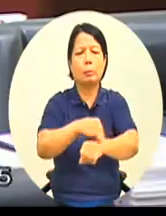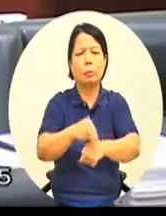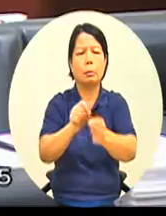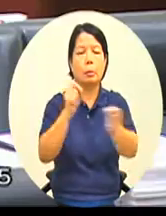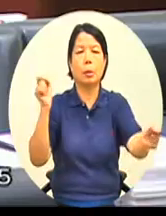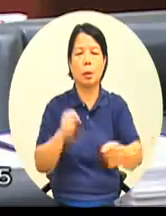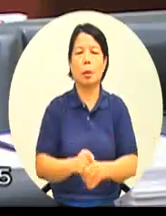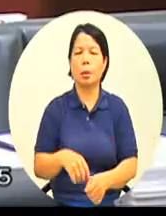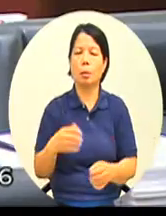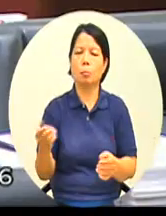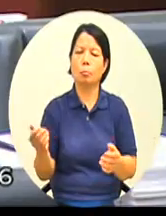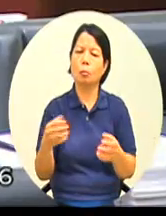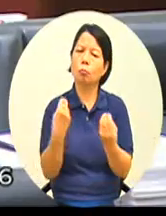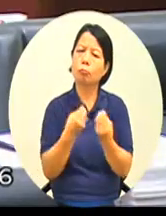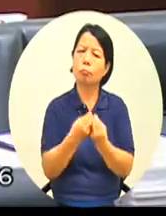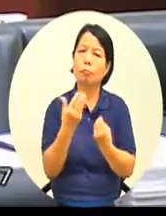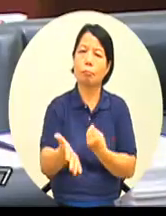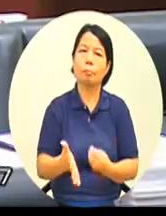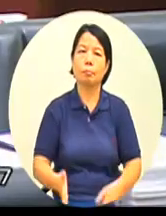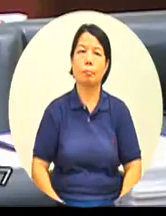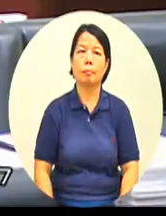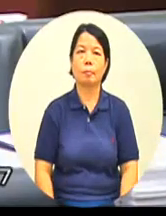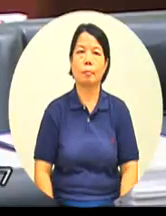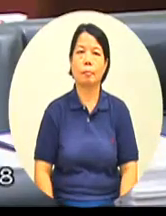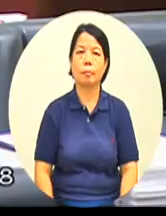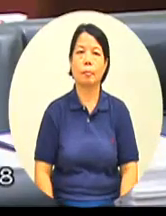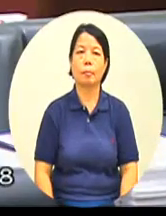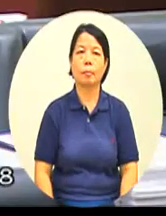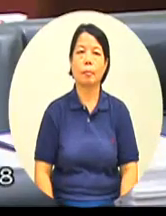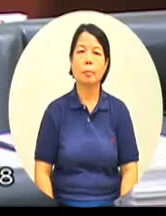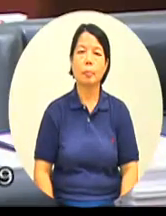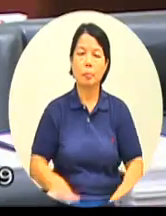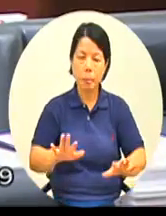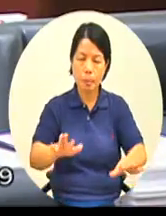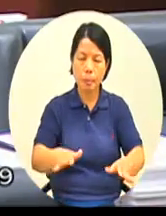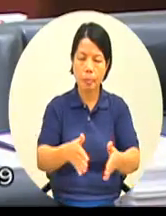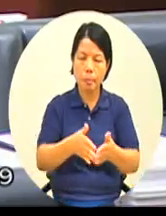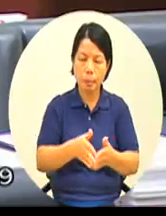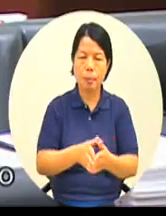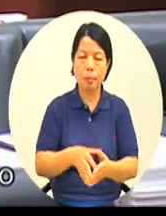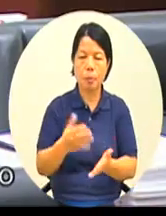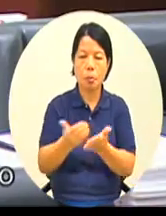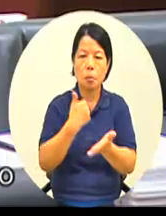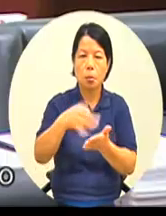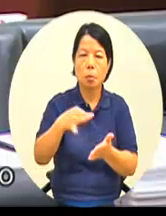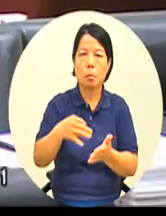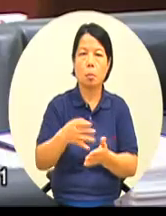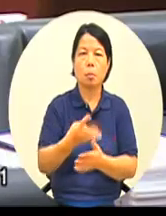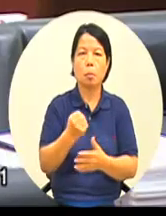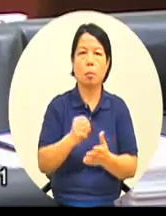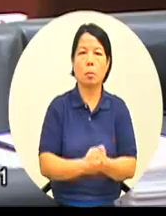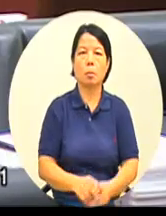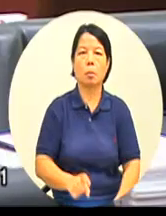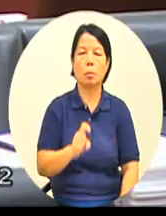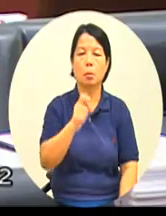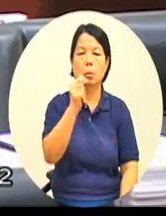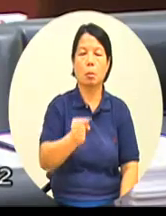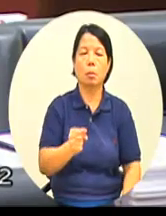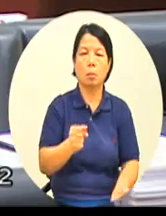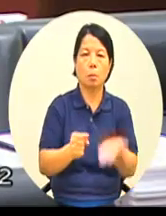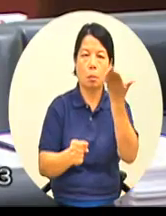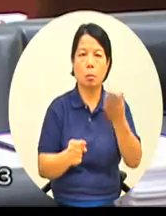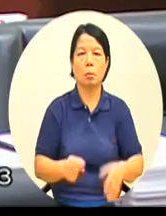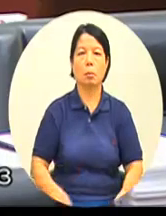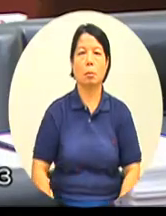生什么事，所以事情一直都很期待， 已经在进行，工程已经都进行。 你们那种经费大概一共是多少？10几亿嘛，我知道的